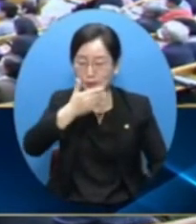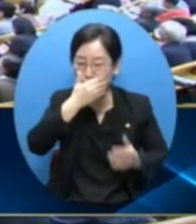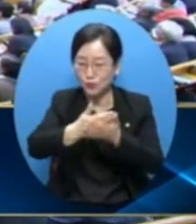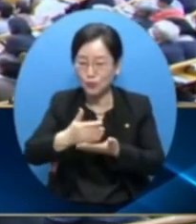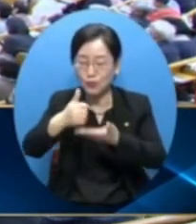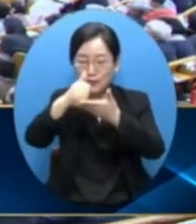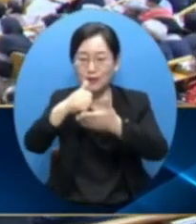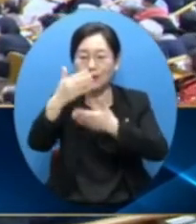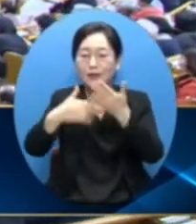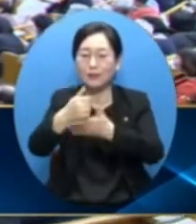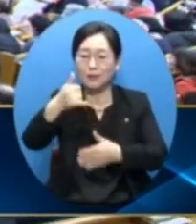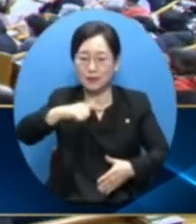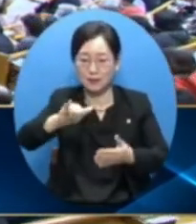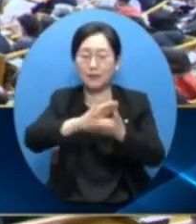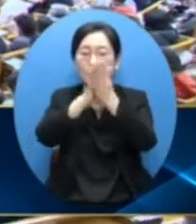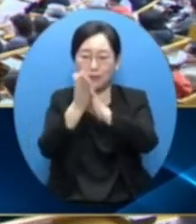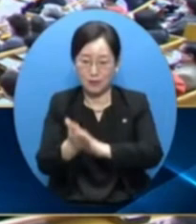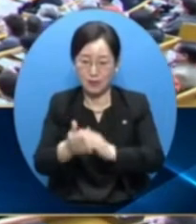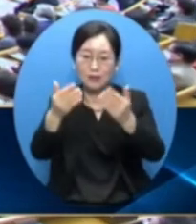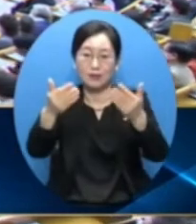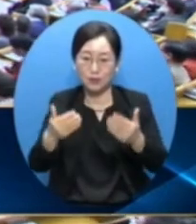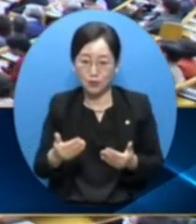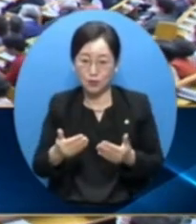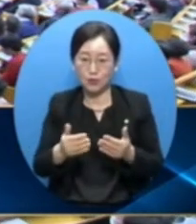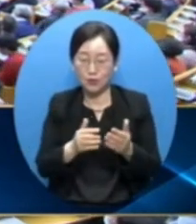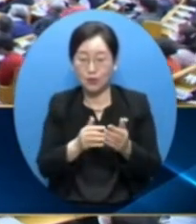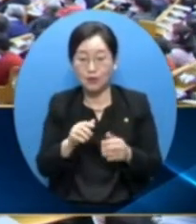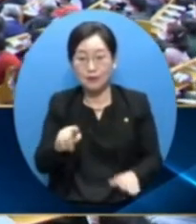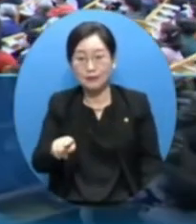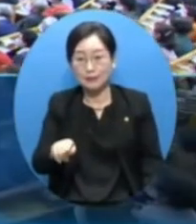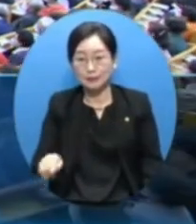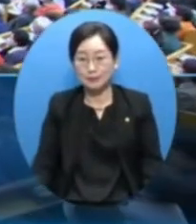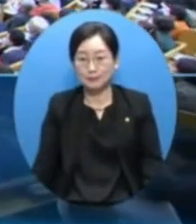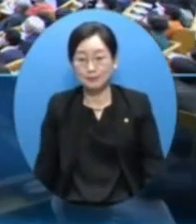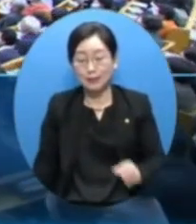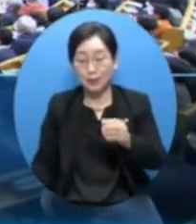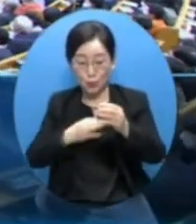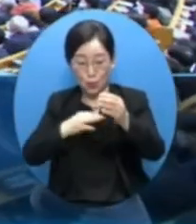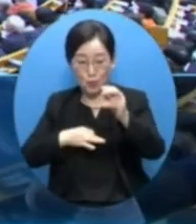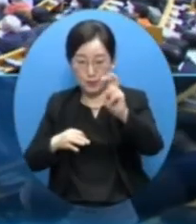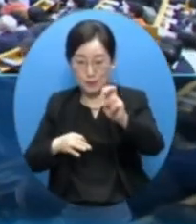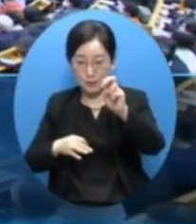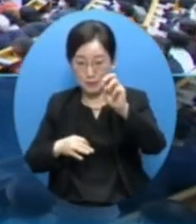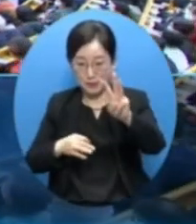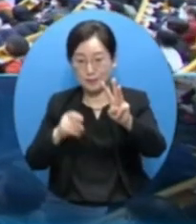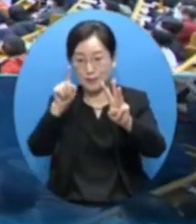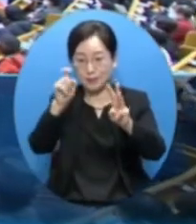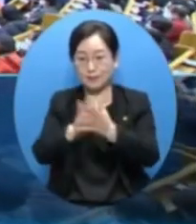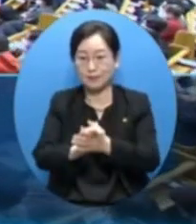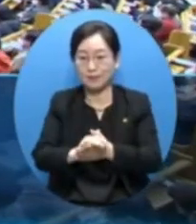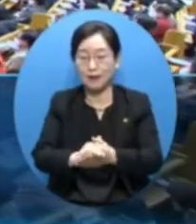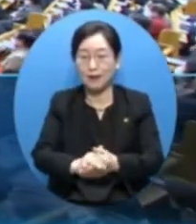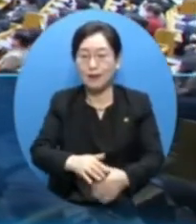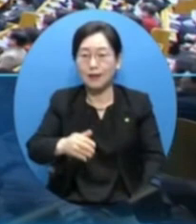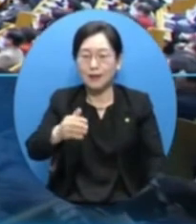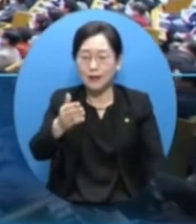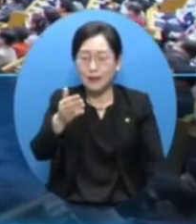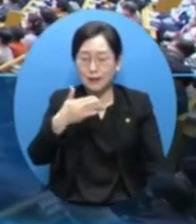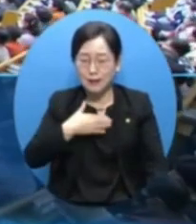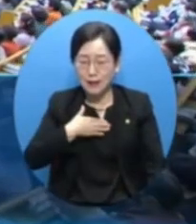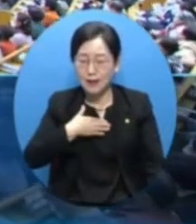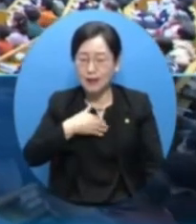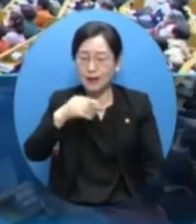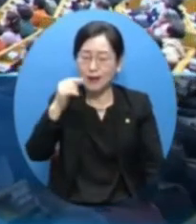하나님의 자녀로 변화시켜 주십니다. 23장 10절은 이렇게 마무리되고 있습니다. 내가 순금같이